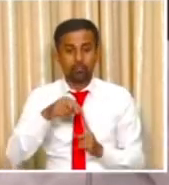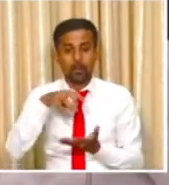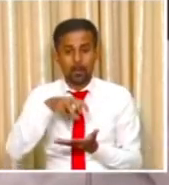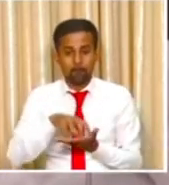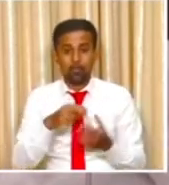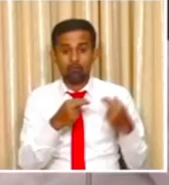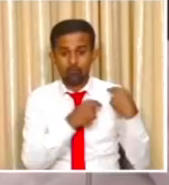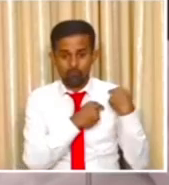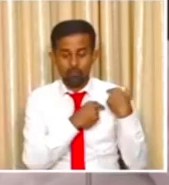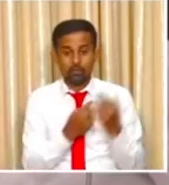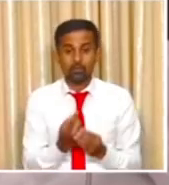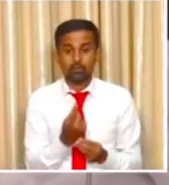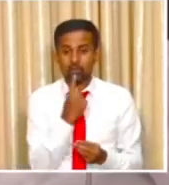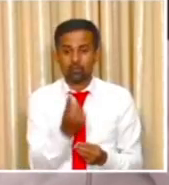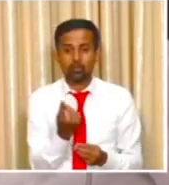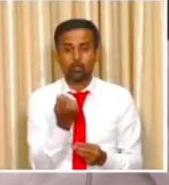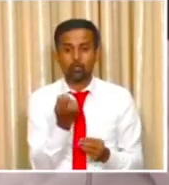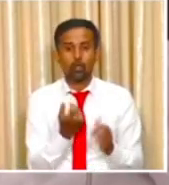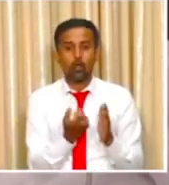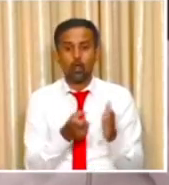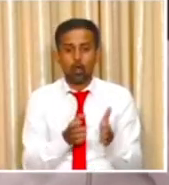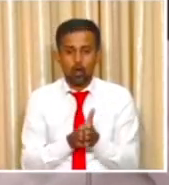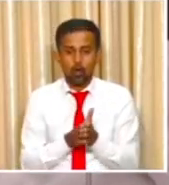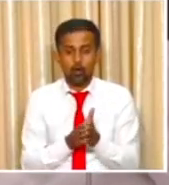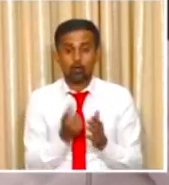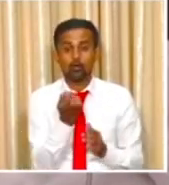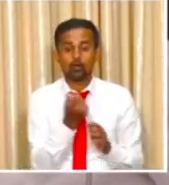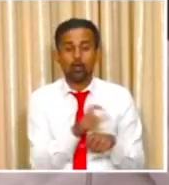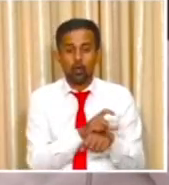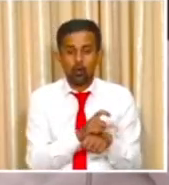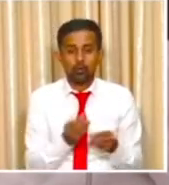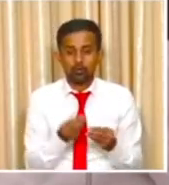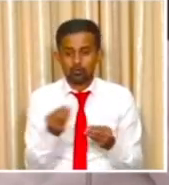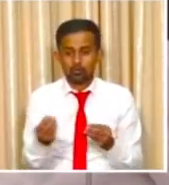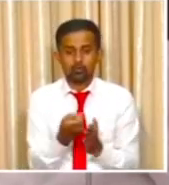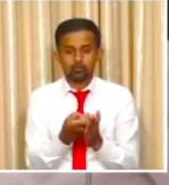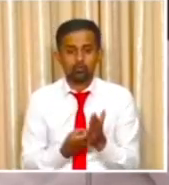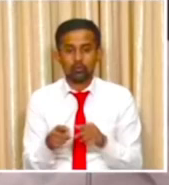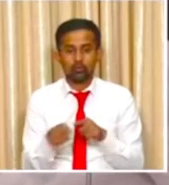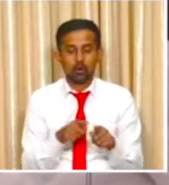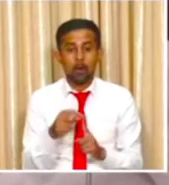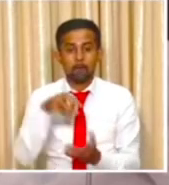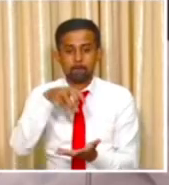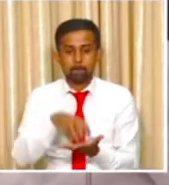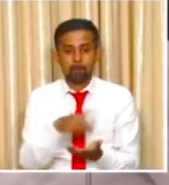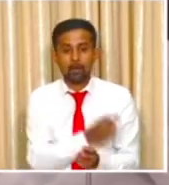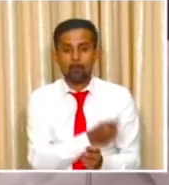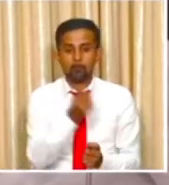मे निर्देश लबादुन मुदल कोमसम मगे इतना मुदल कोमसम मगेन्न निर्देशानु पलात्सभाट मुदल